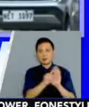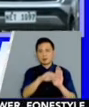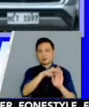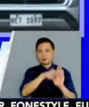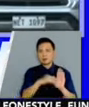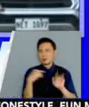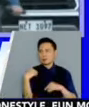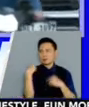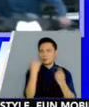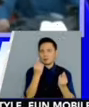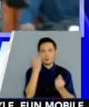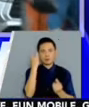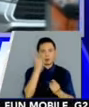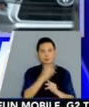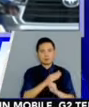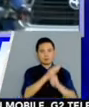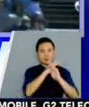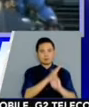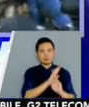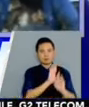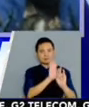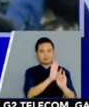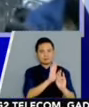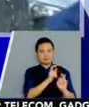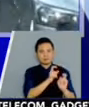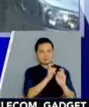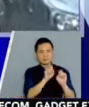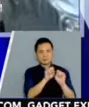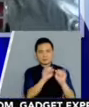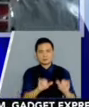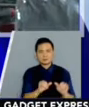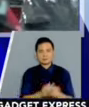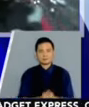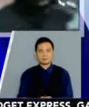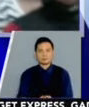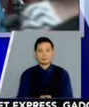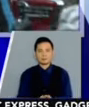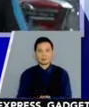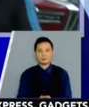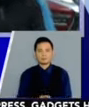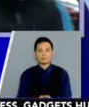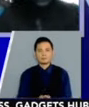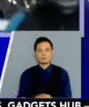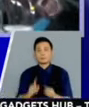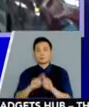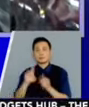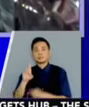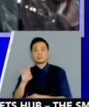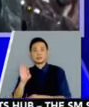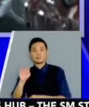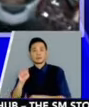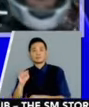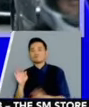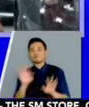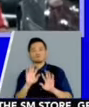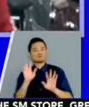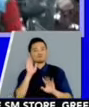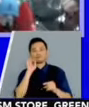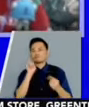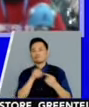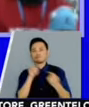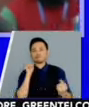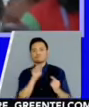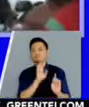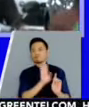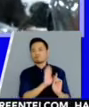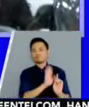ang ecosystem sa overfishing. Pero daon na lang kinundin na ng DFA ang fishing ban o moratorium ng China na